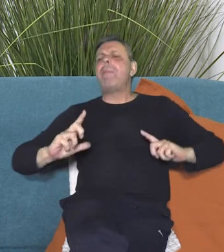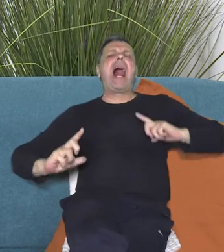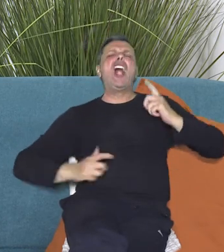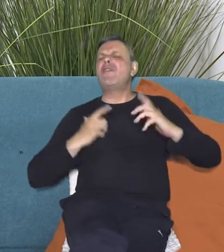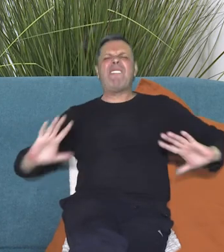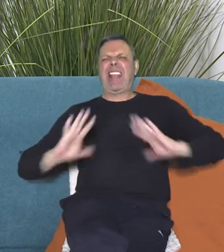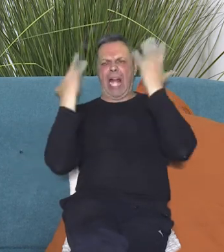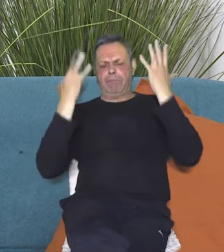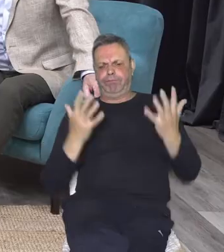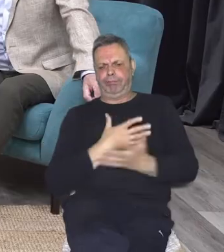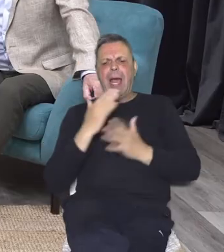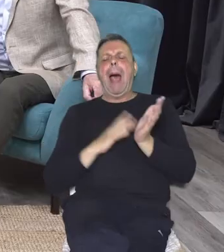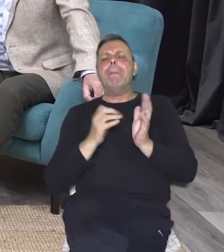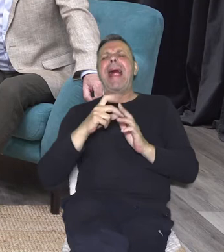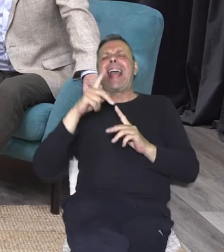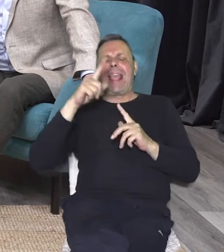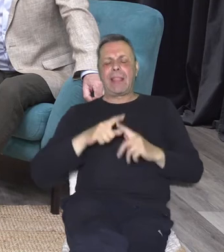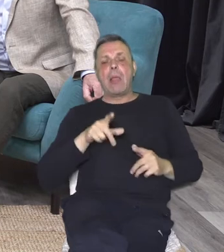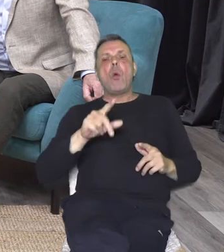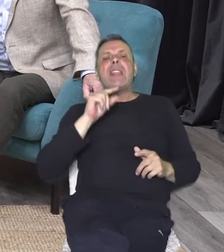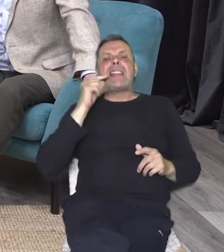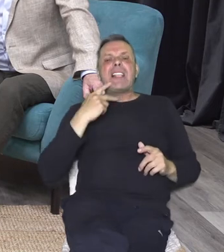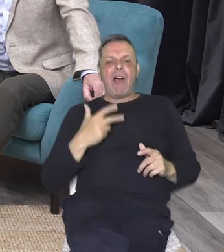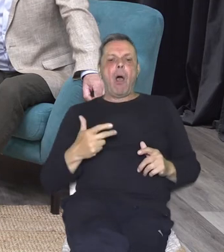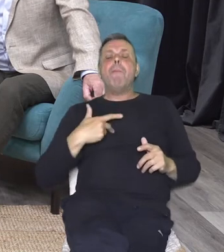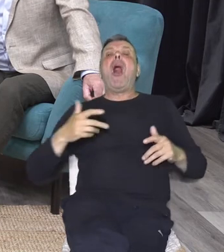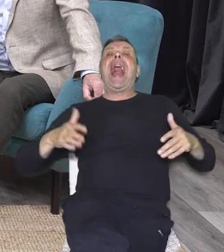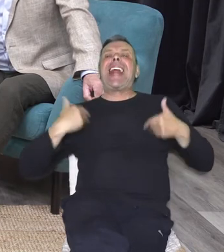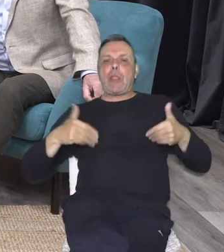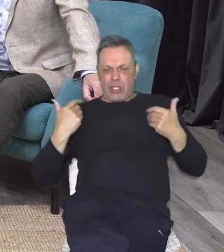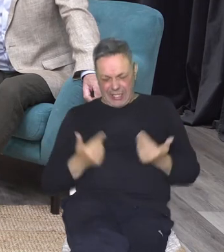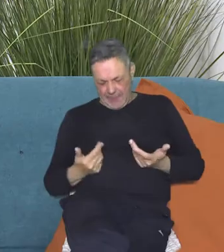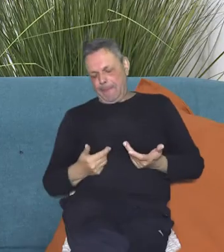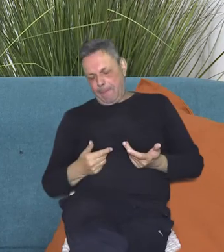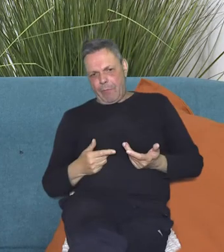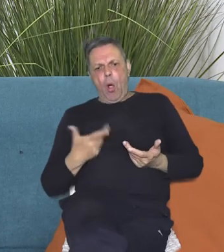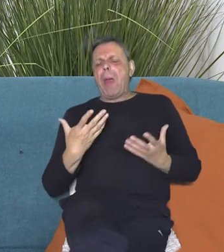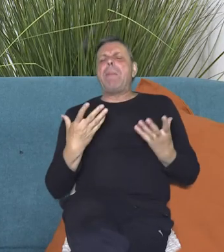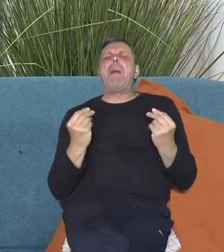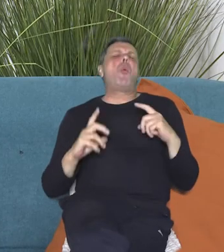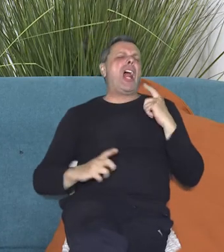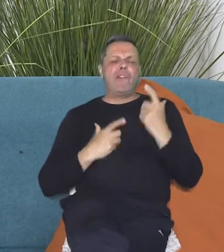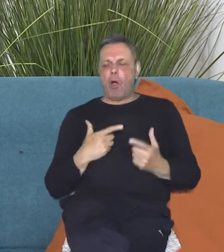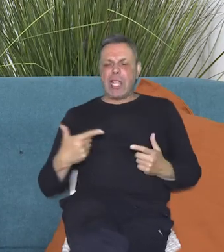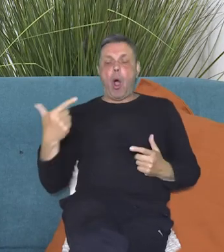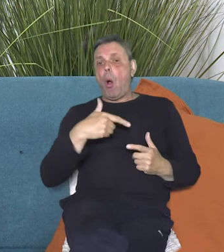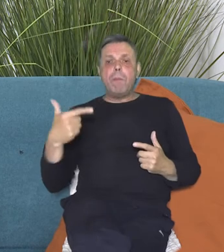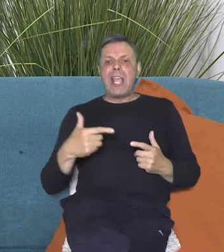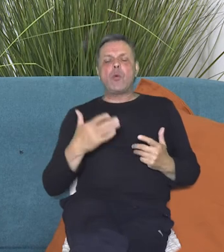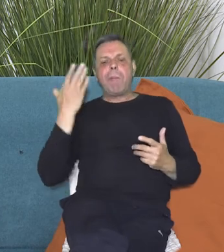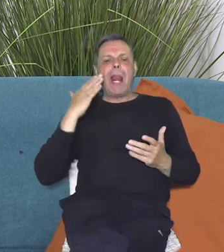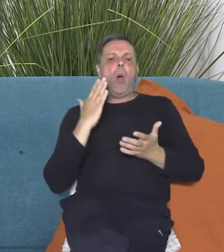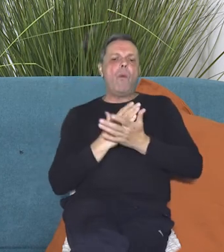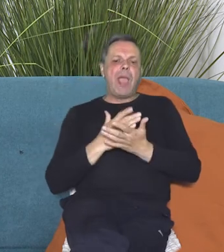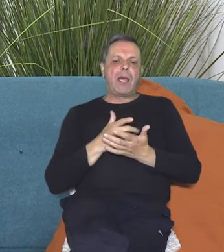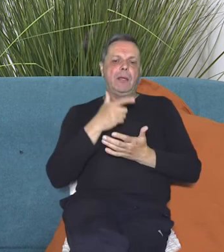reklo živa vatra, Margaret, i nju je tata zvao My Joy, moja radost, jer je tako bila sva puna života i one su bile od